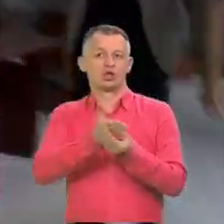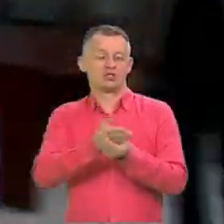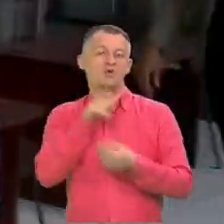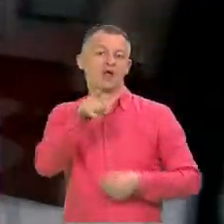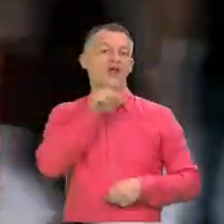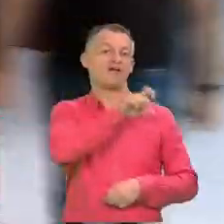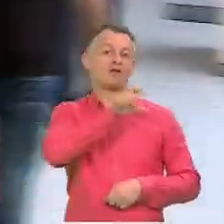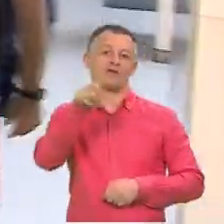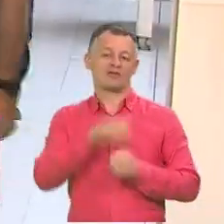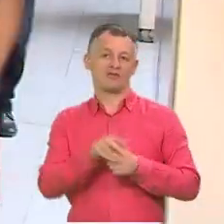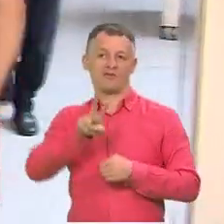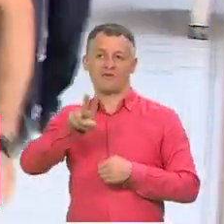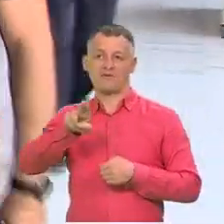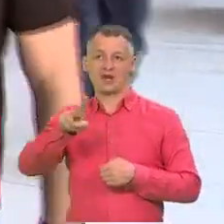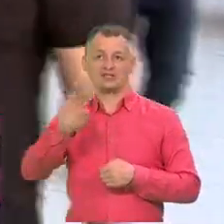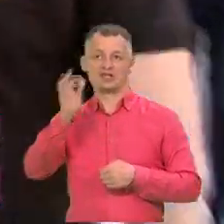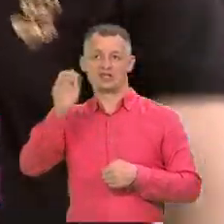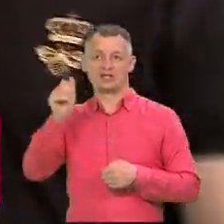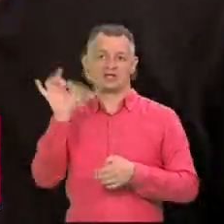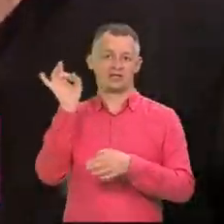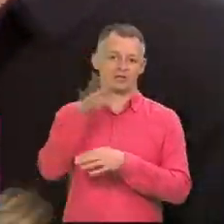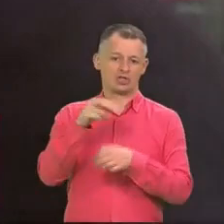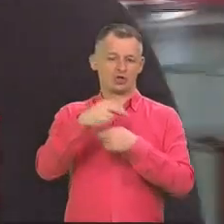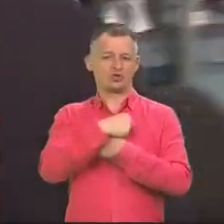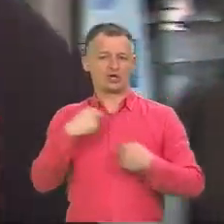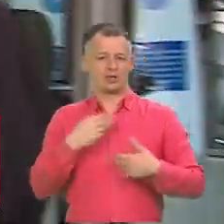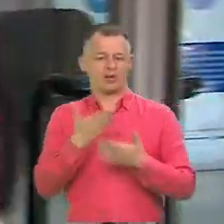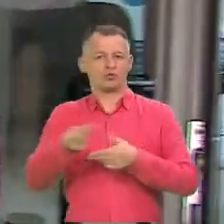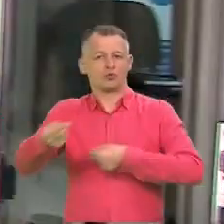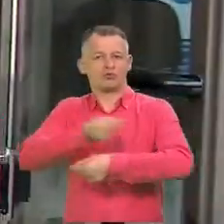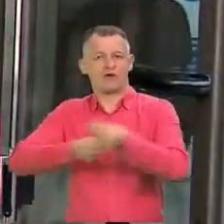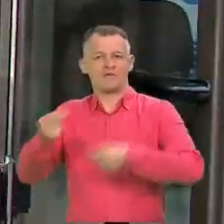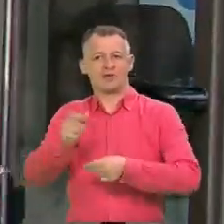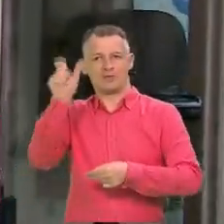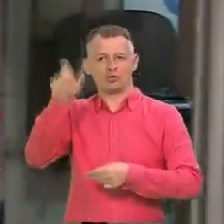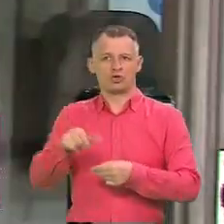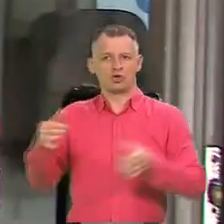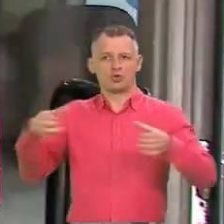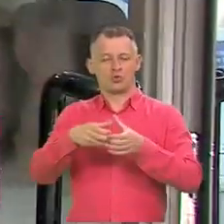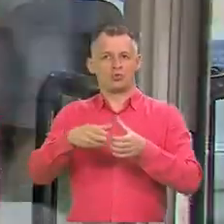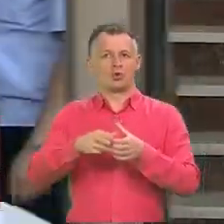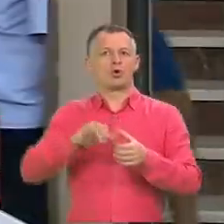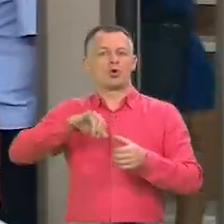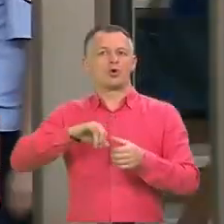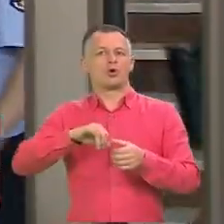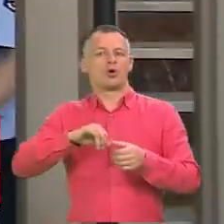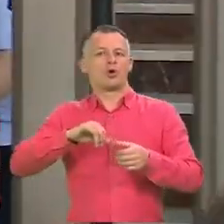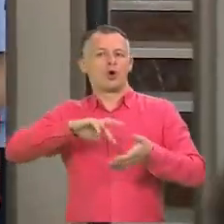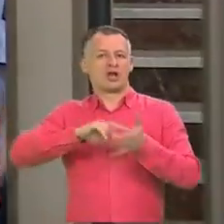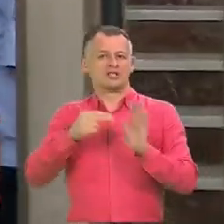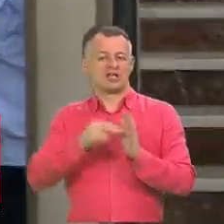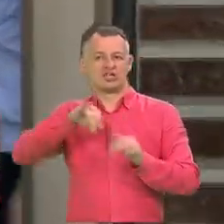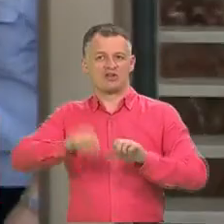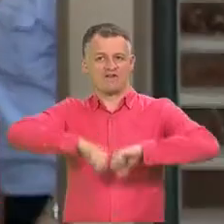inculpat. Frații Tate au fost trimiși în judecată pentru trafic de persoane, grup infracțional organizat și viol. Dosarul se află acum în